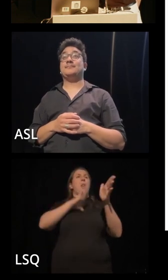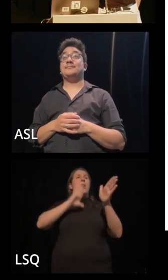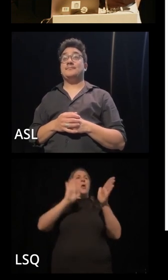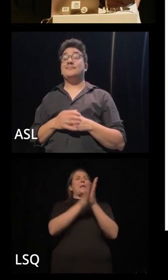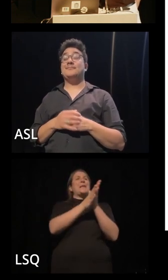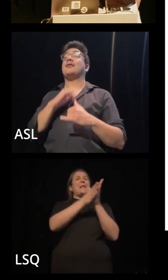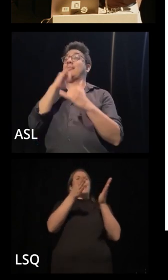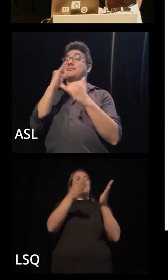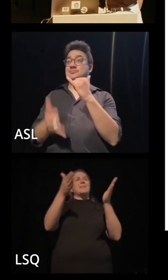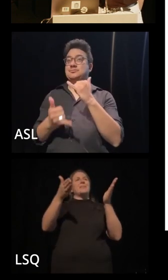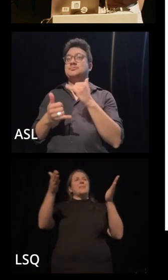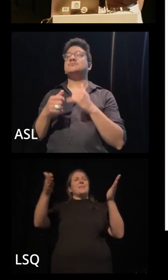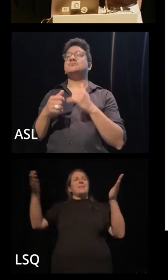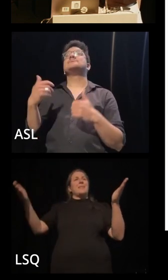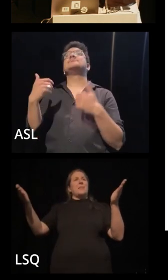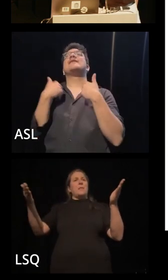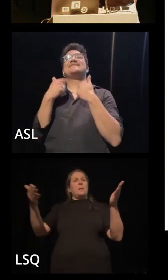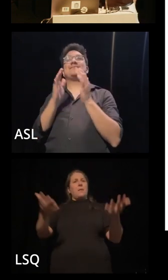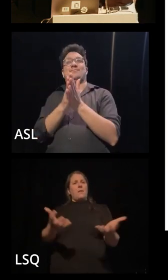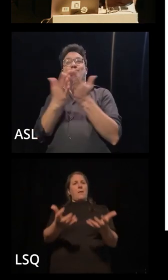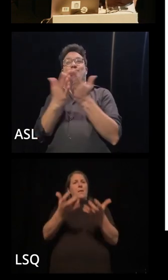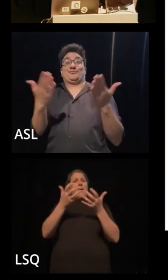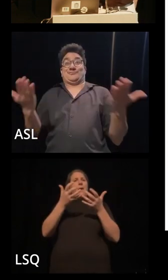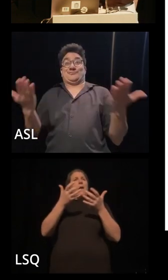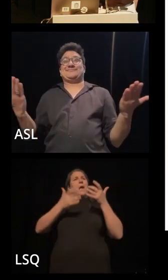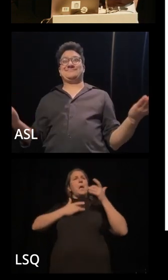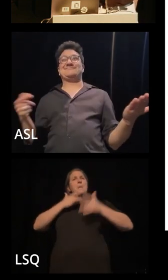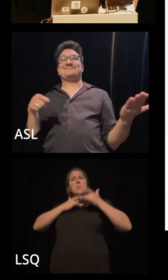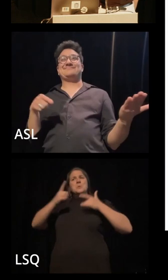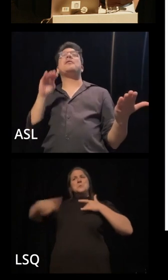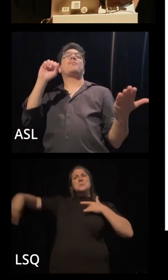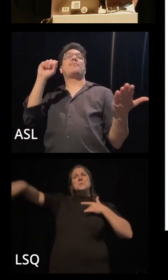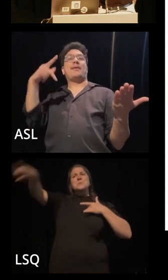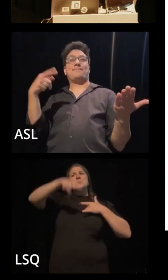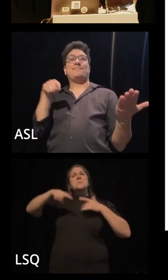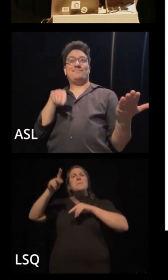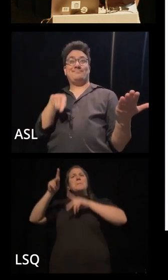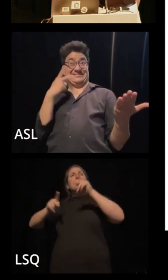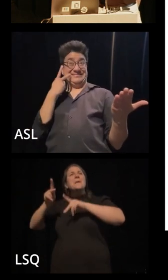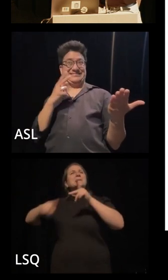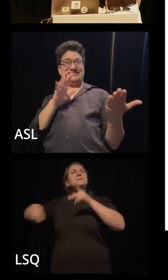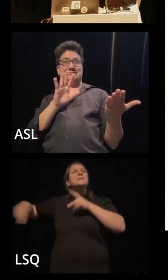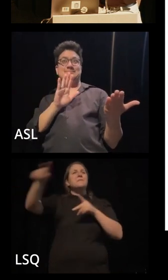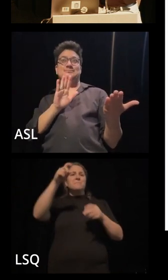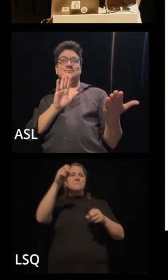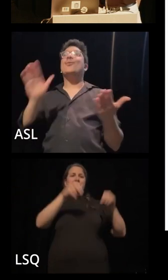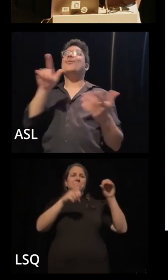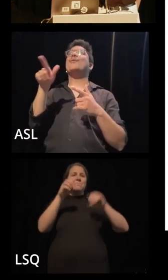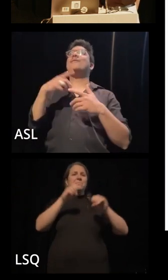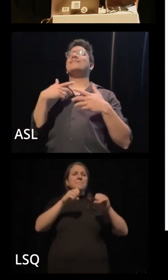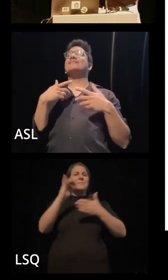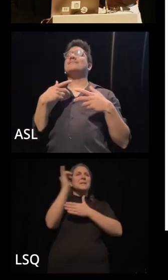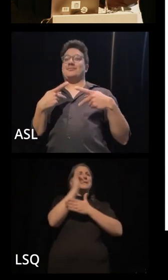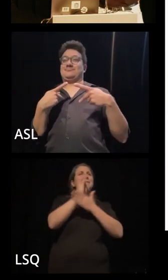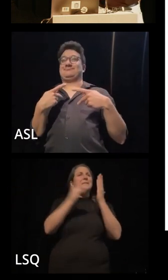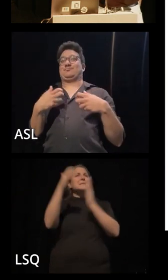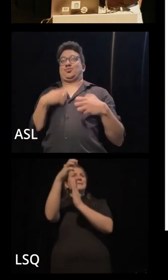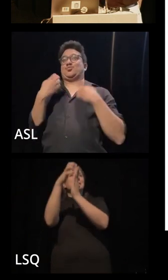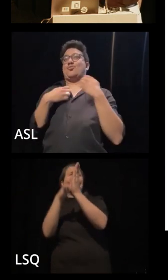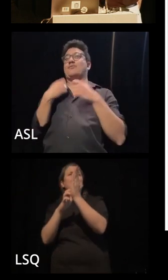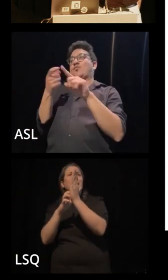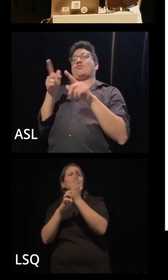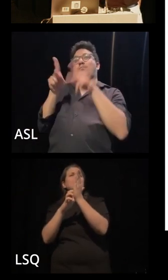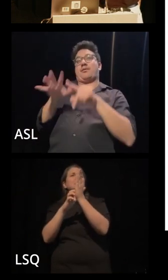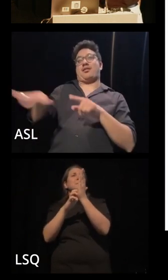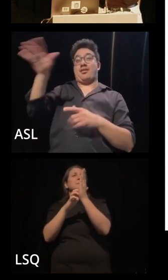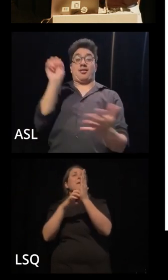qui reflète les émotions partagées par les citoyens, une création artistique inspirée par la recherche